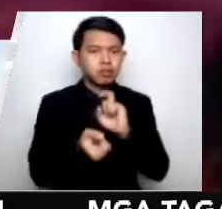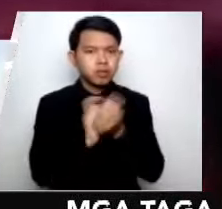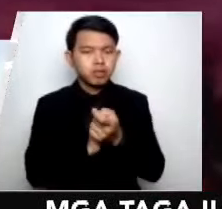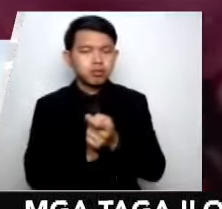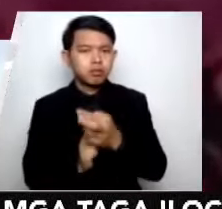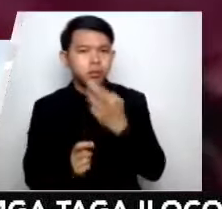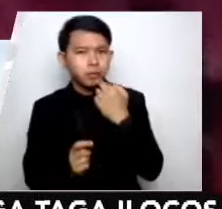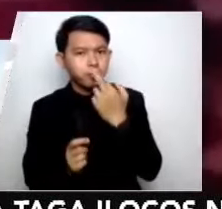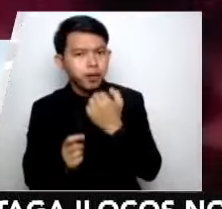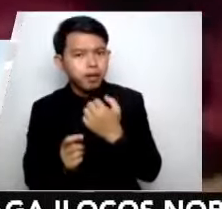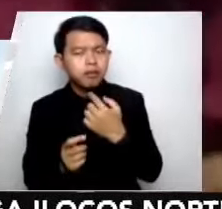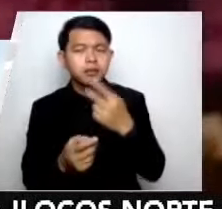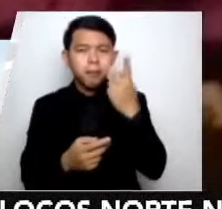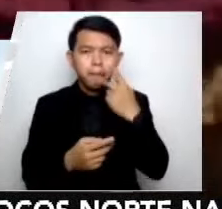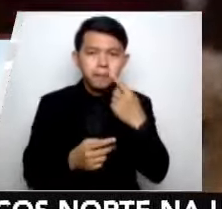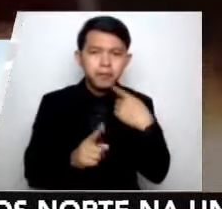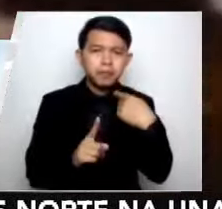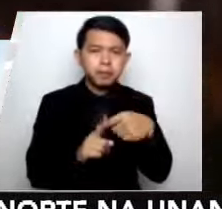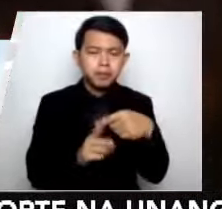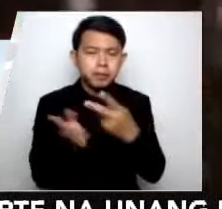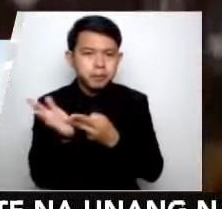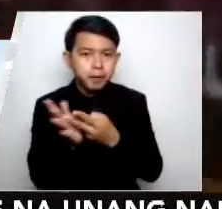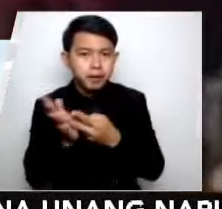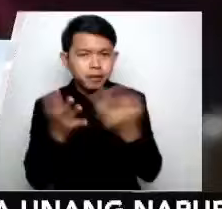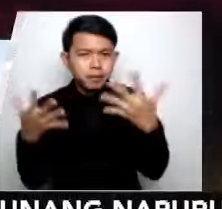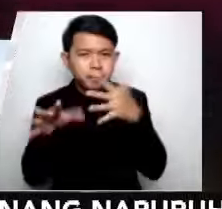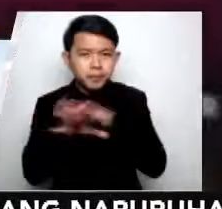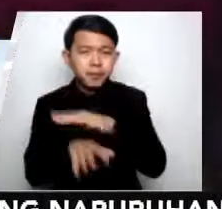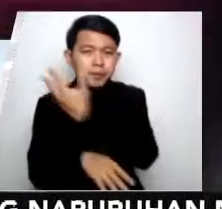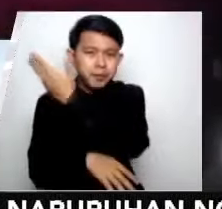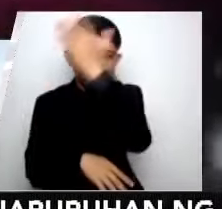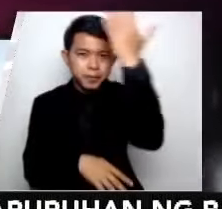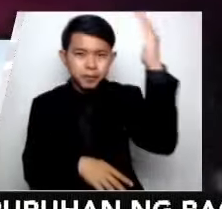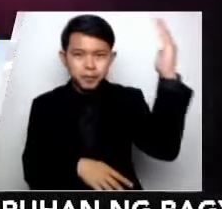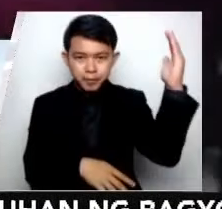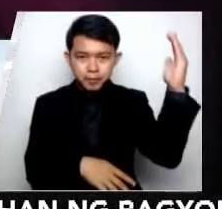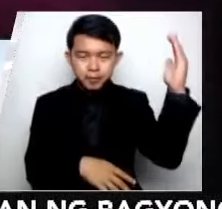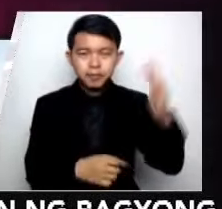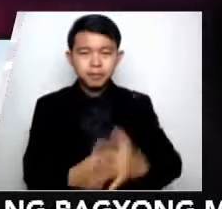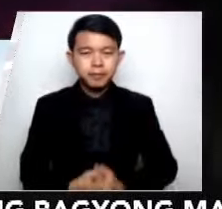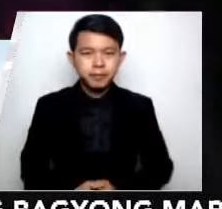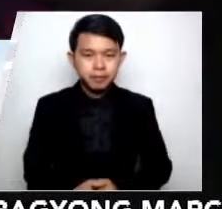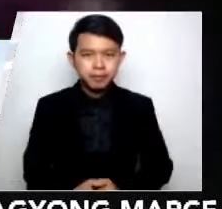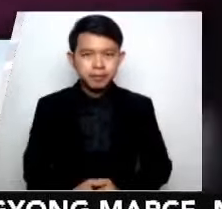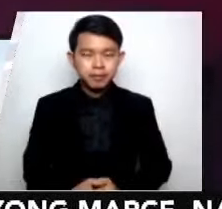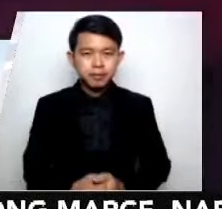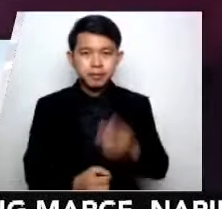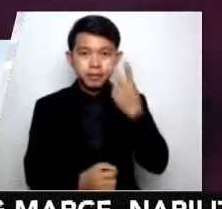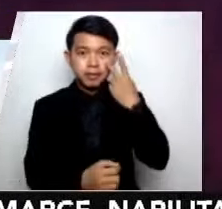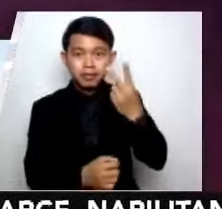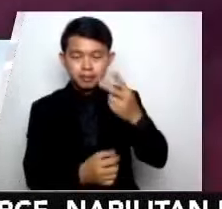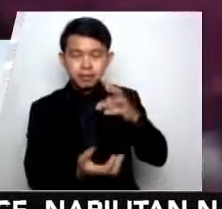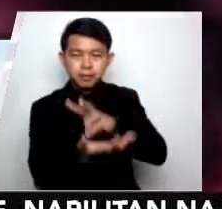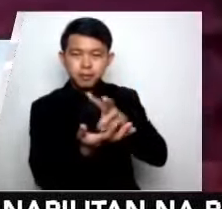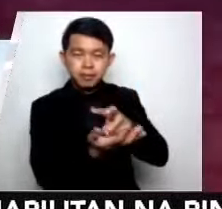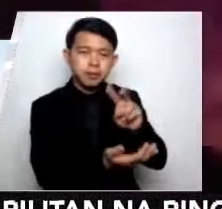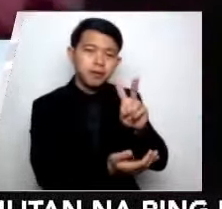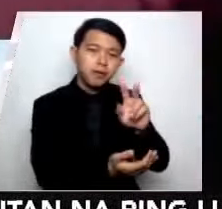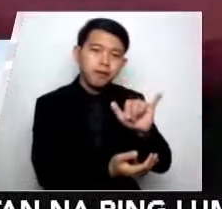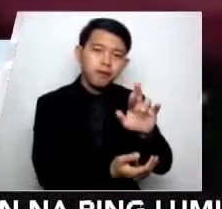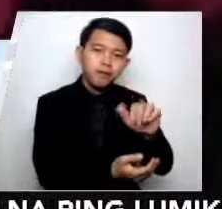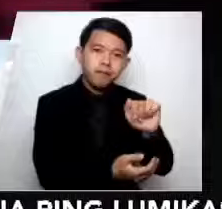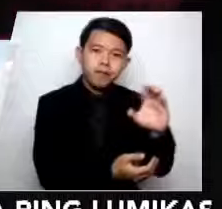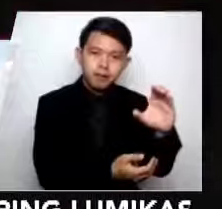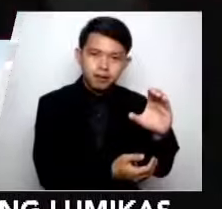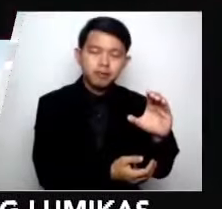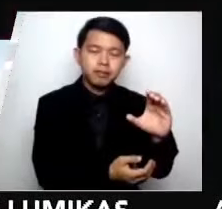pink at violet ang kalangitan. Nasilayan yan mula sa bayan ng Virac hanggang Himoto. Maraming